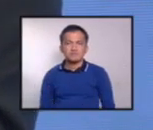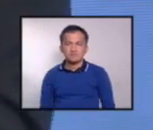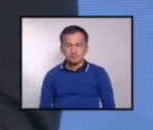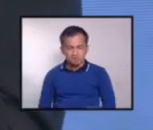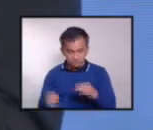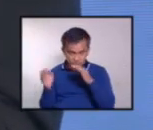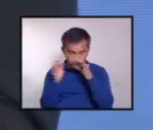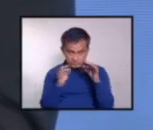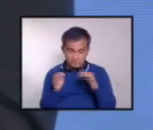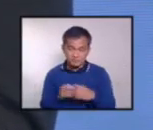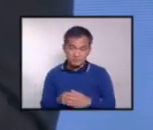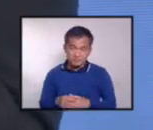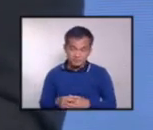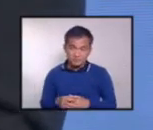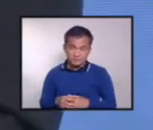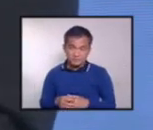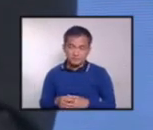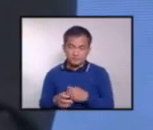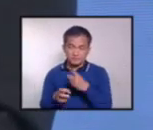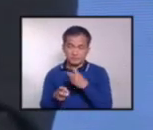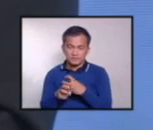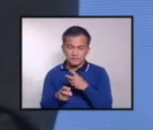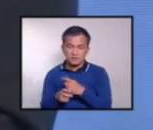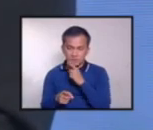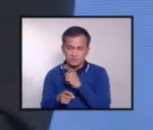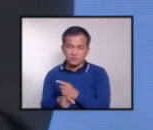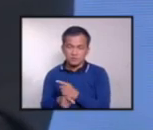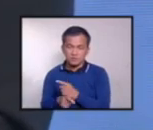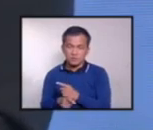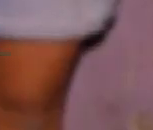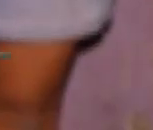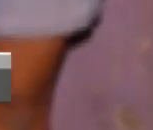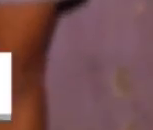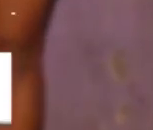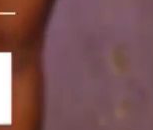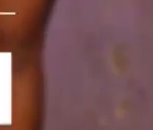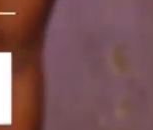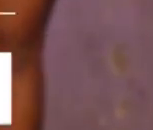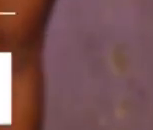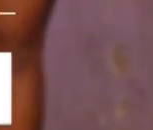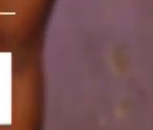drugs, ang nahirapan lang talaga yung mga mahihirap,